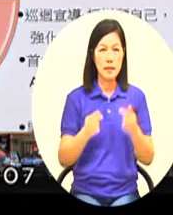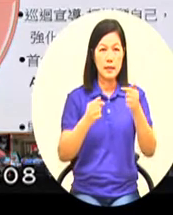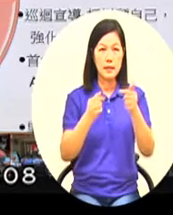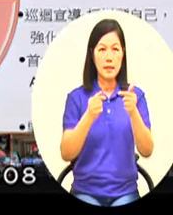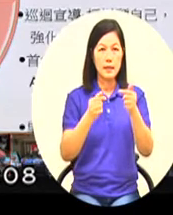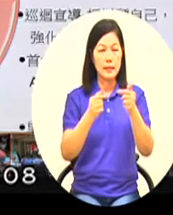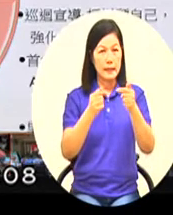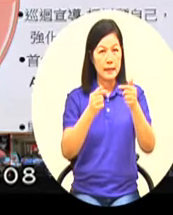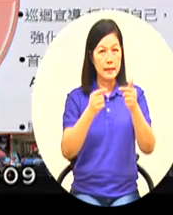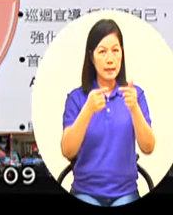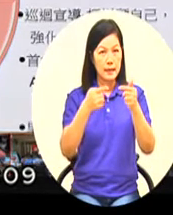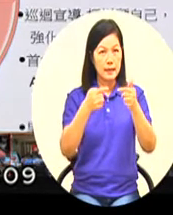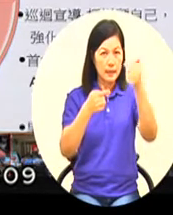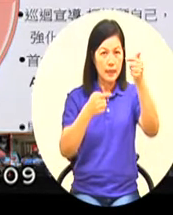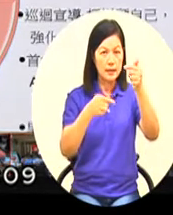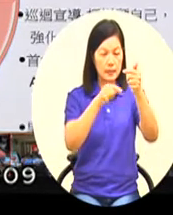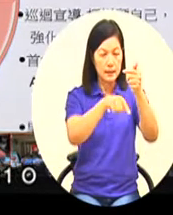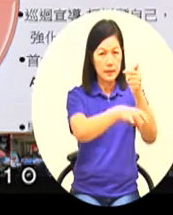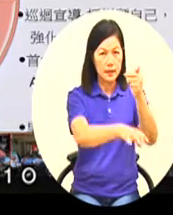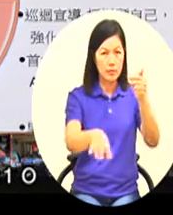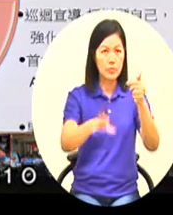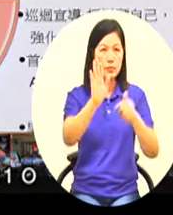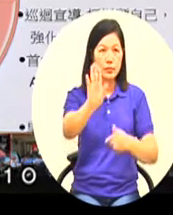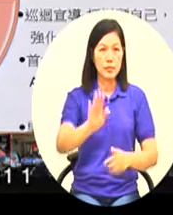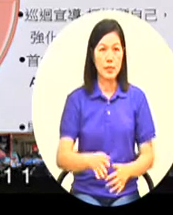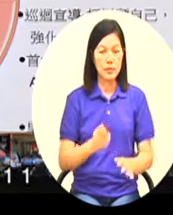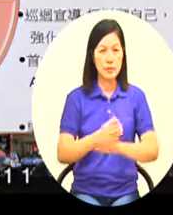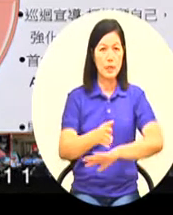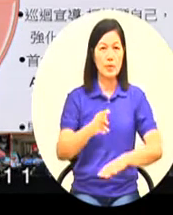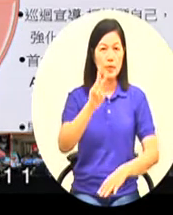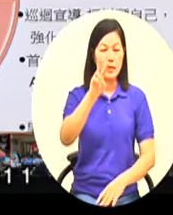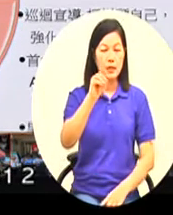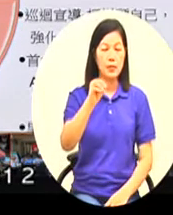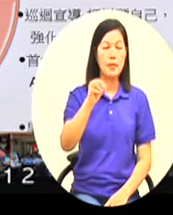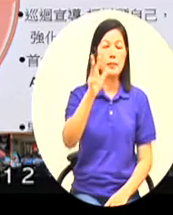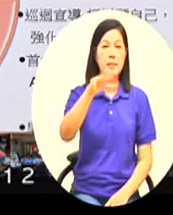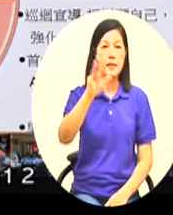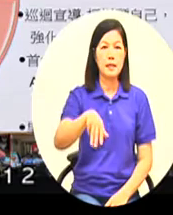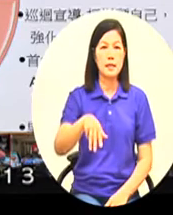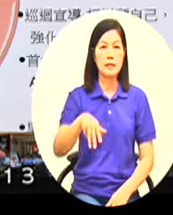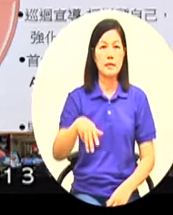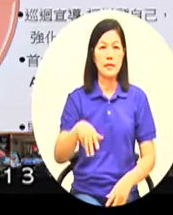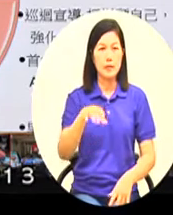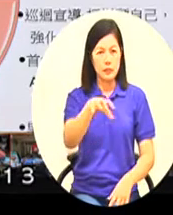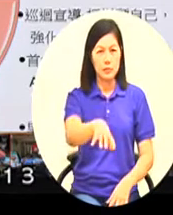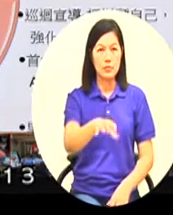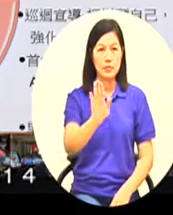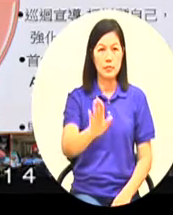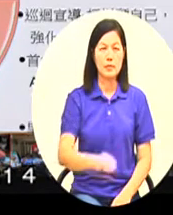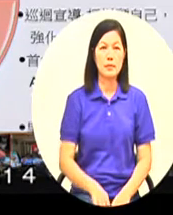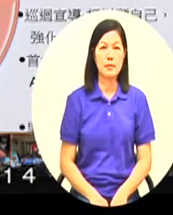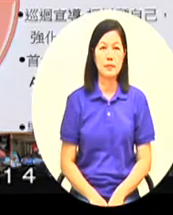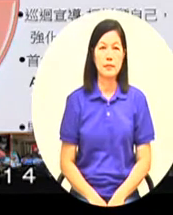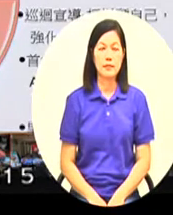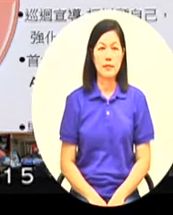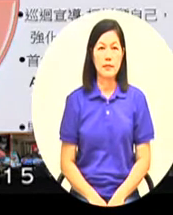跟我们的列管场域里面总共有超过28000场次，那在举发通知单部分总